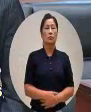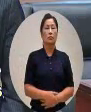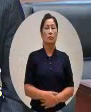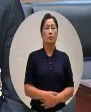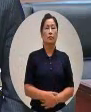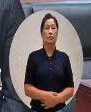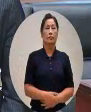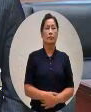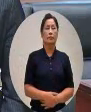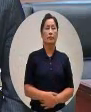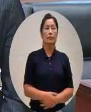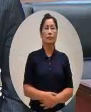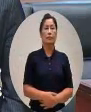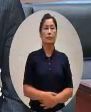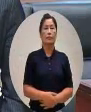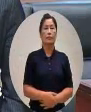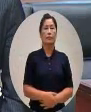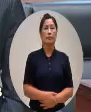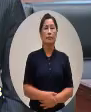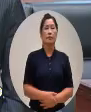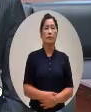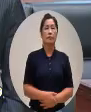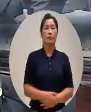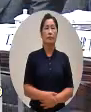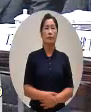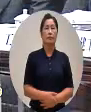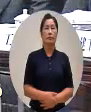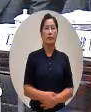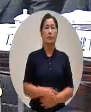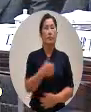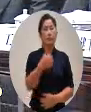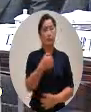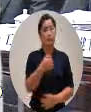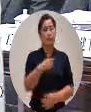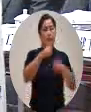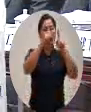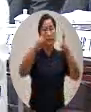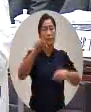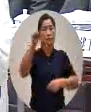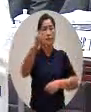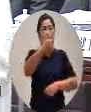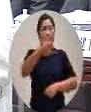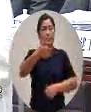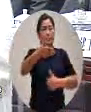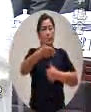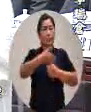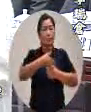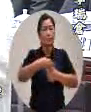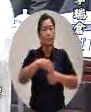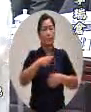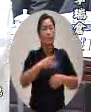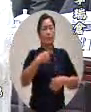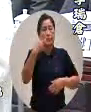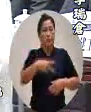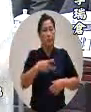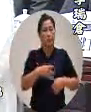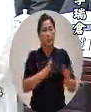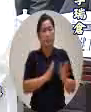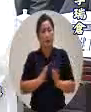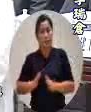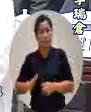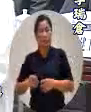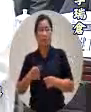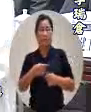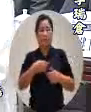謝謝主席謝謝張議員我也很感謝張議員這個讓我在你安排下讓我直接到